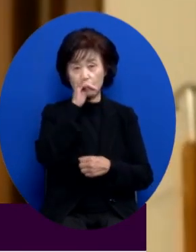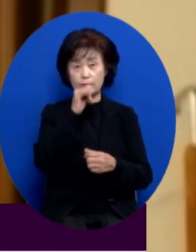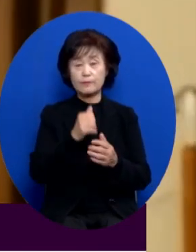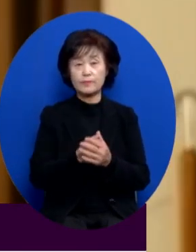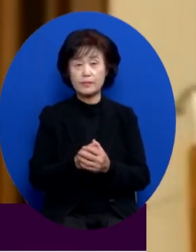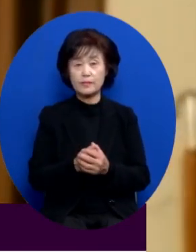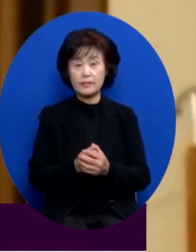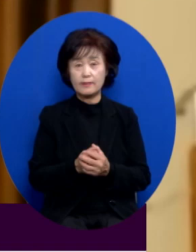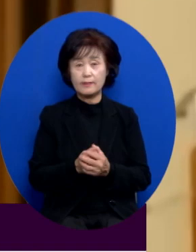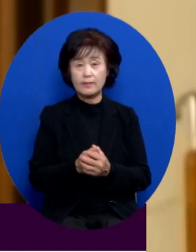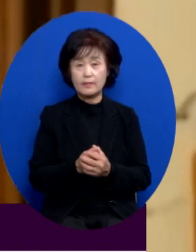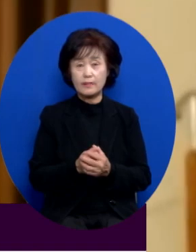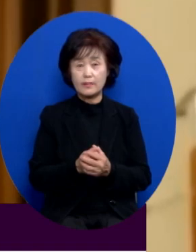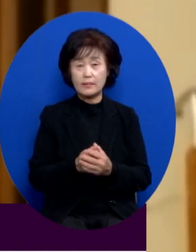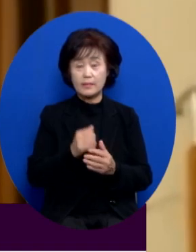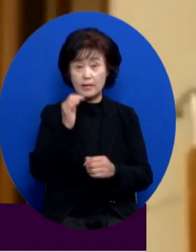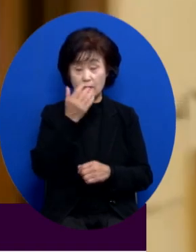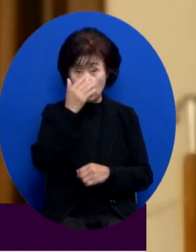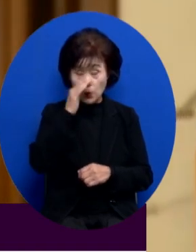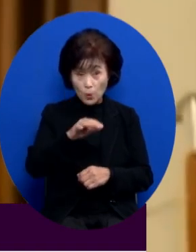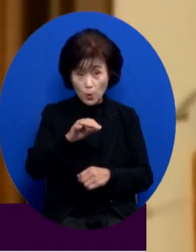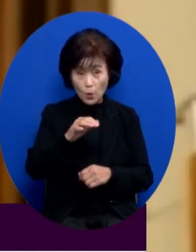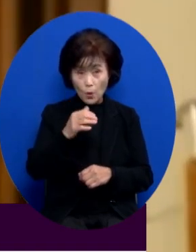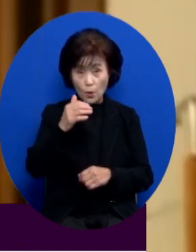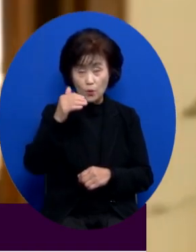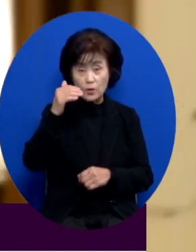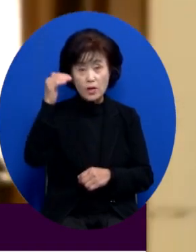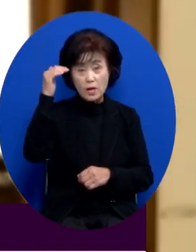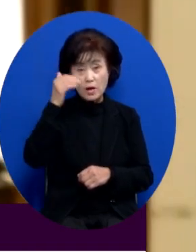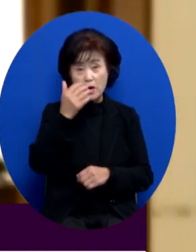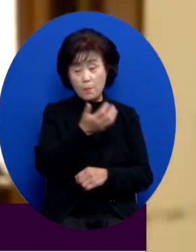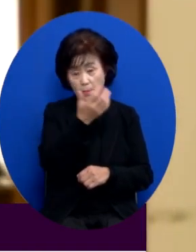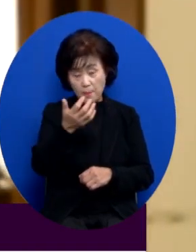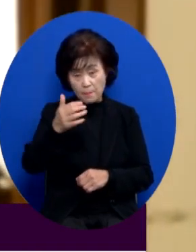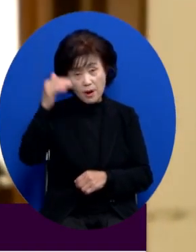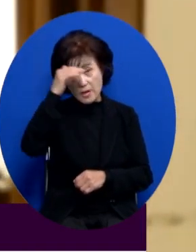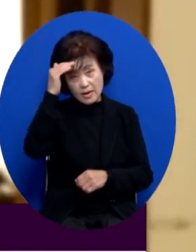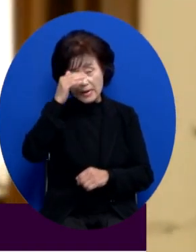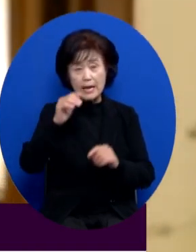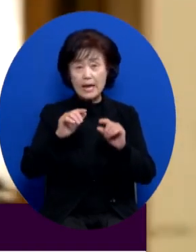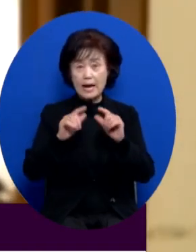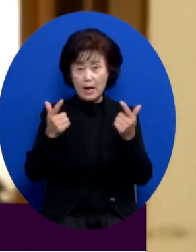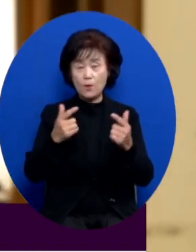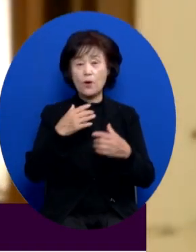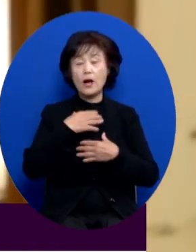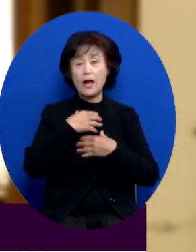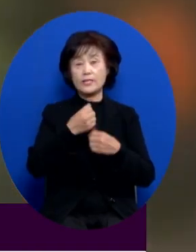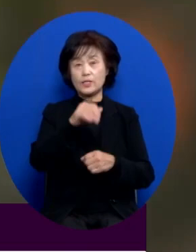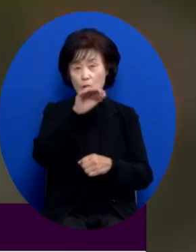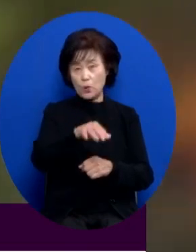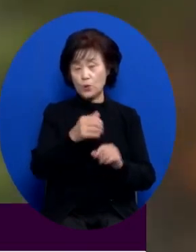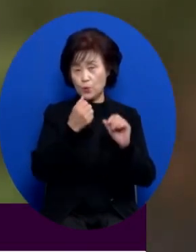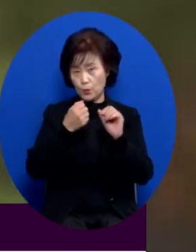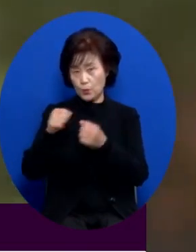그 지침에 따라서 성지 순례를 진행하지 않고 안전지역으로 다 대피해 있는 상태라고 보시면